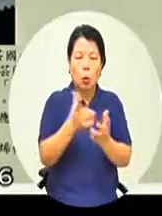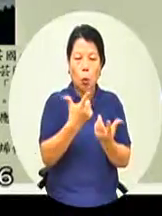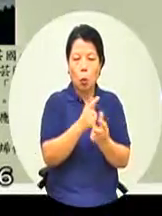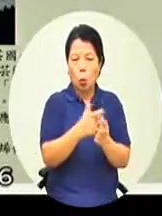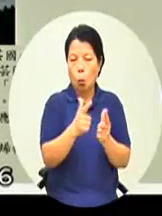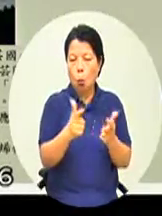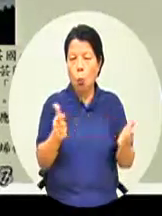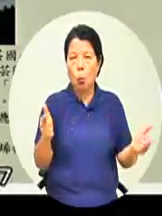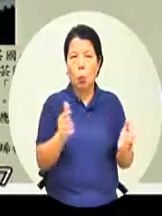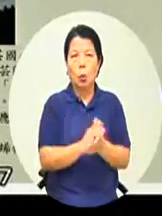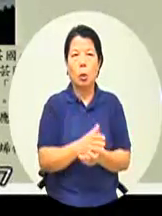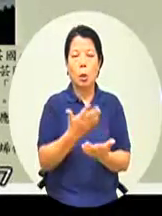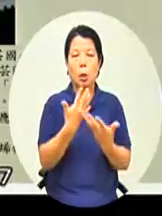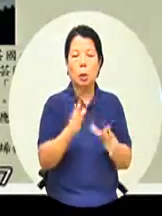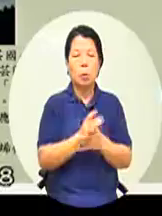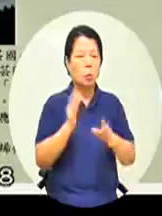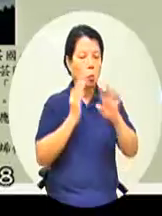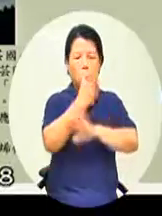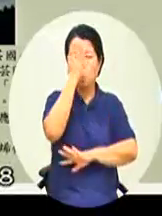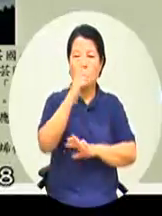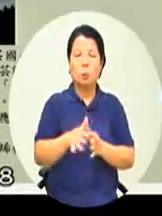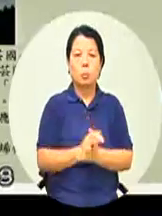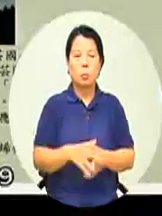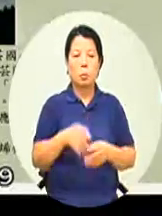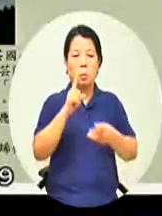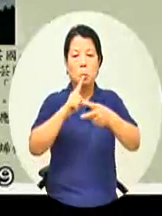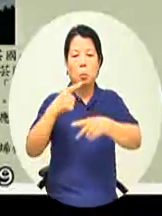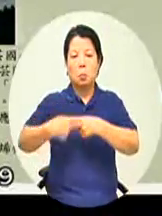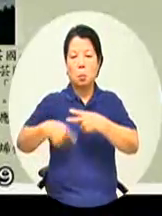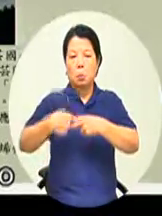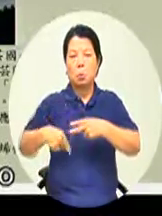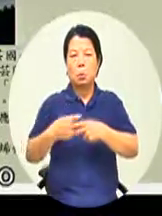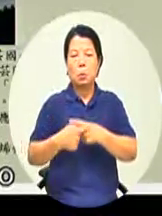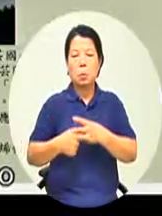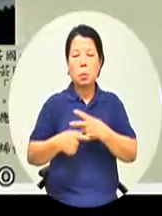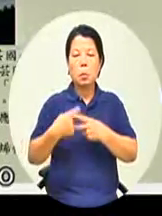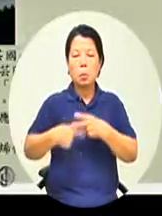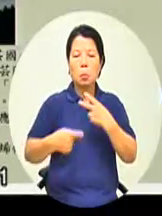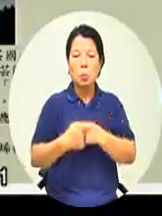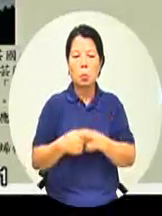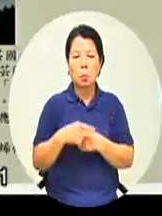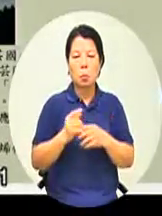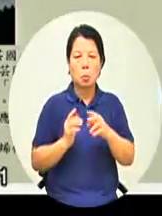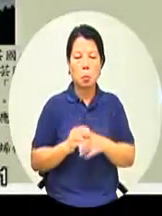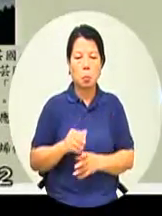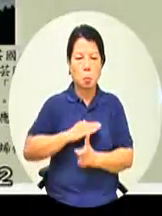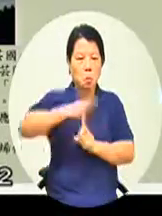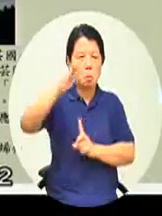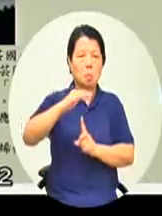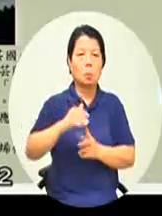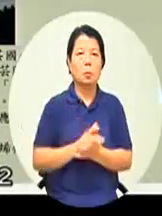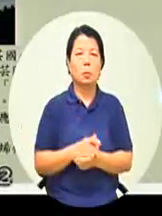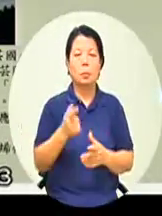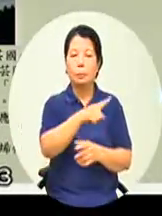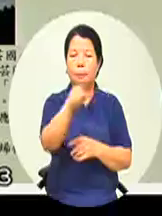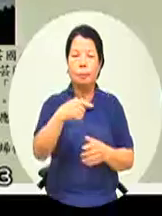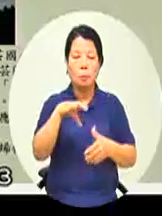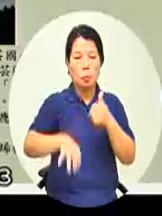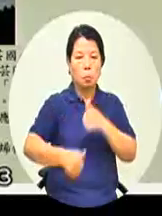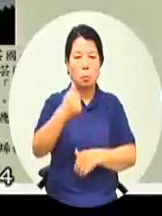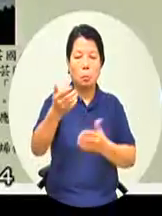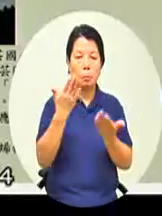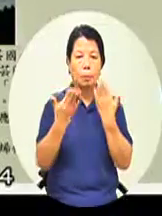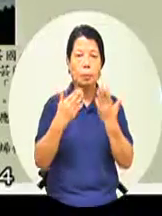酸 TDGA 超高，肝功能指数异常哦，这点哦应该局长你嘛了解嘛吼、哦，所以伫遮